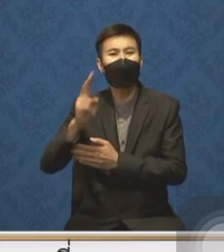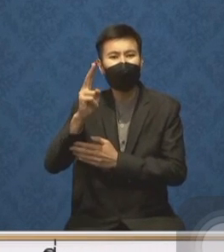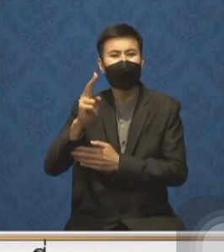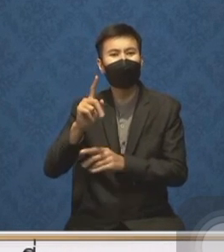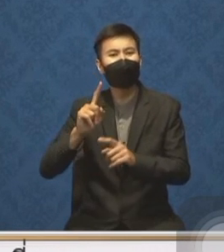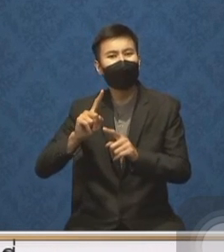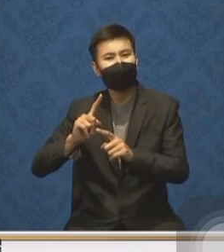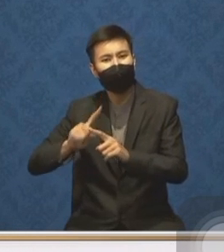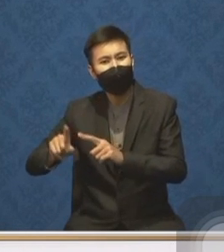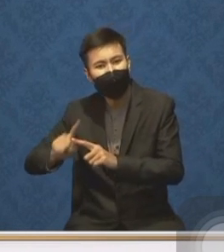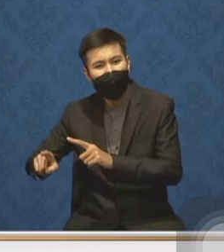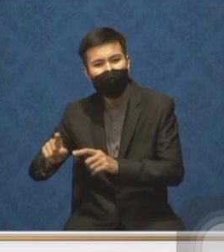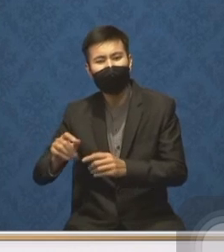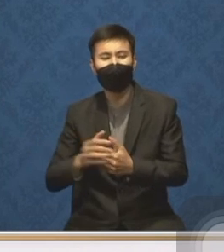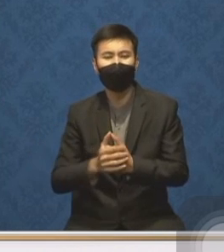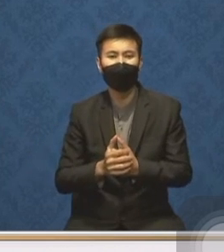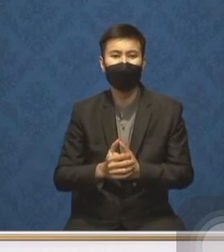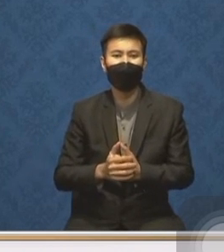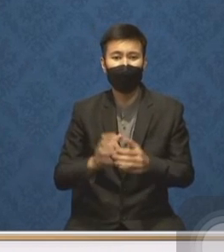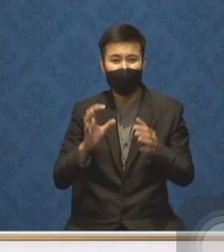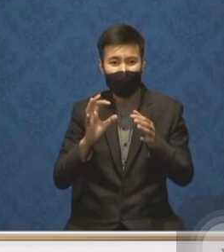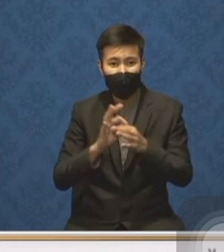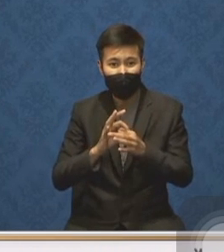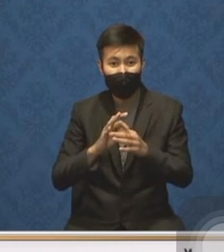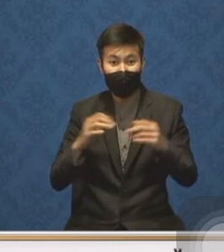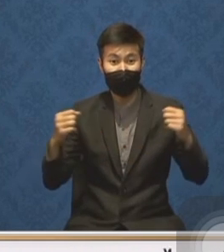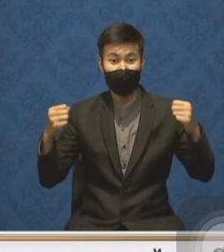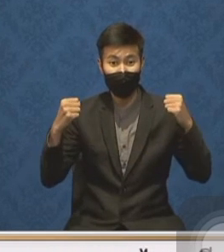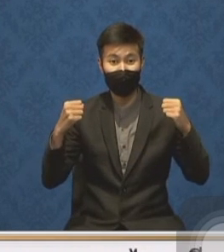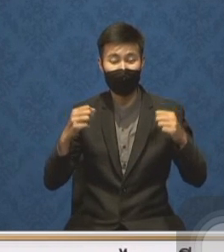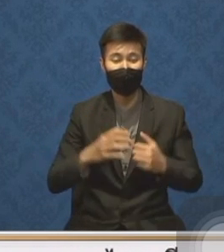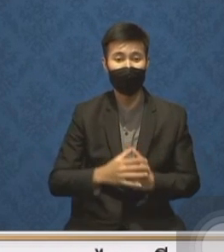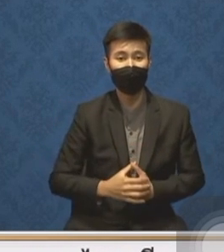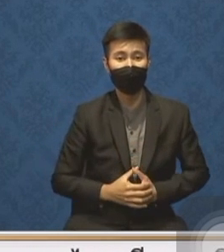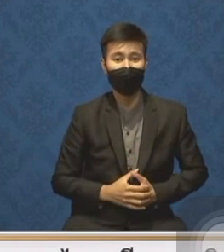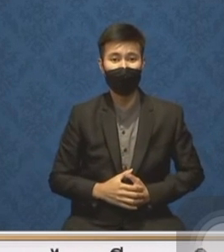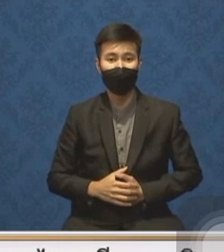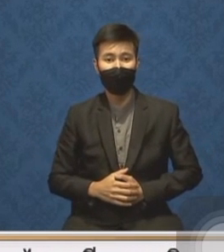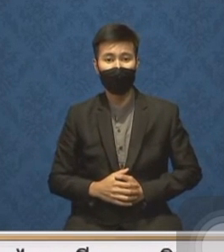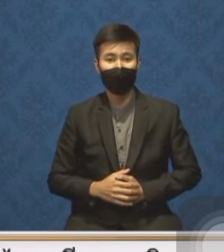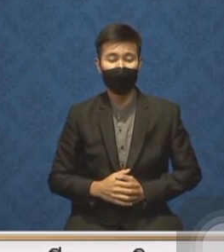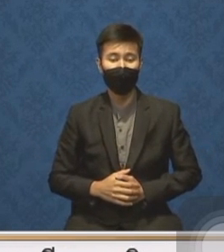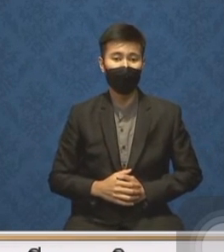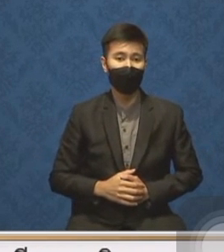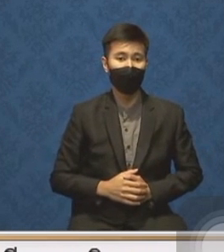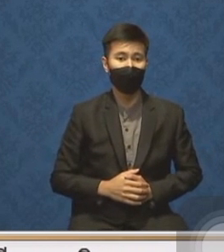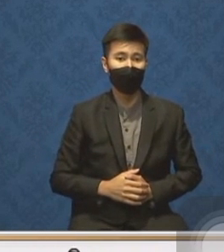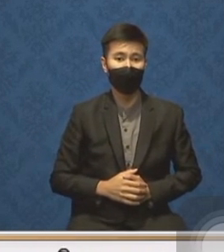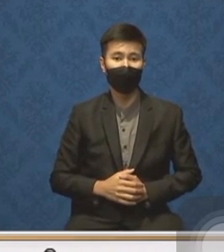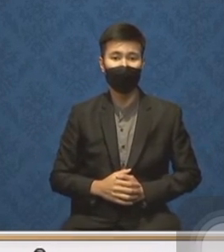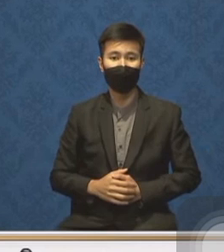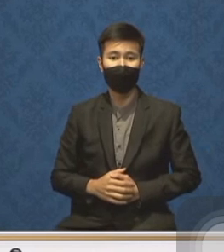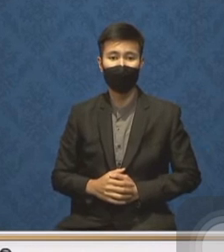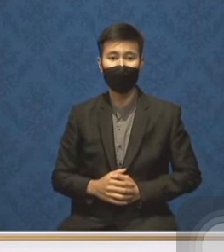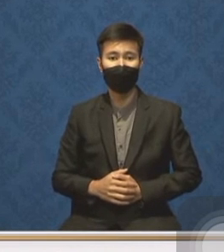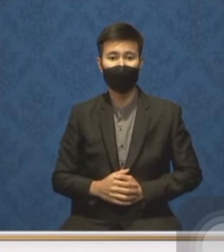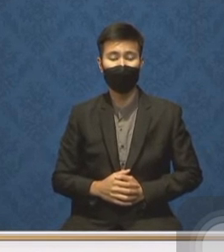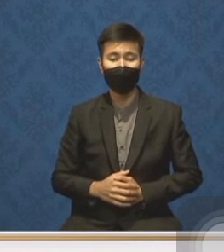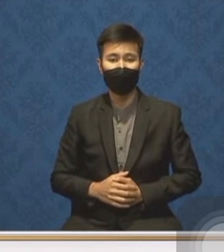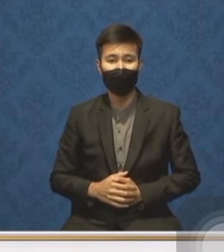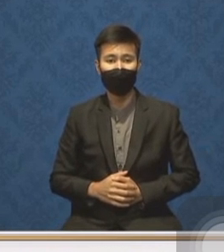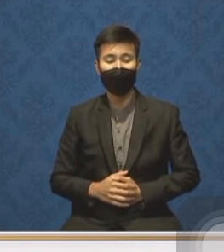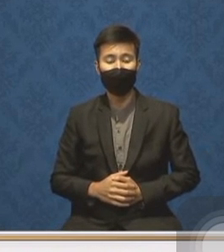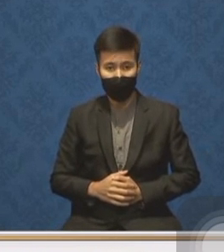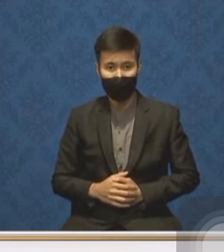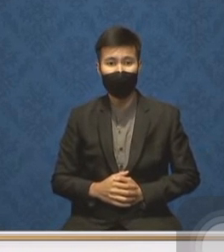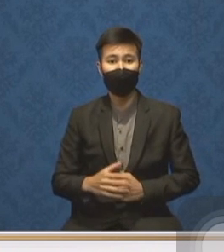และใช้เกี่ยวกับความมั่นคงผมไม่ได้ปฏิเสธนะครับความมั่นคงมีความสำ